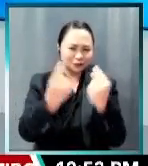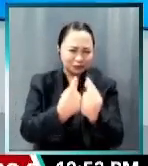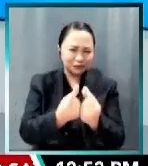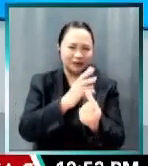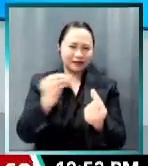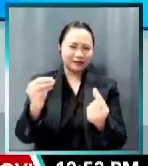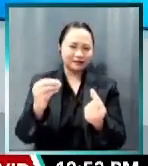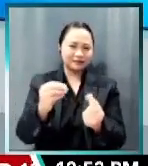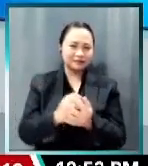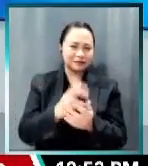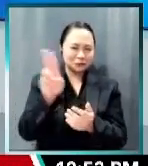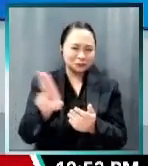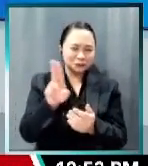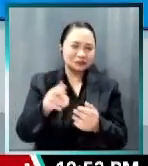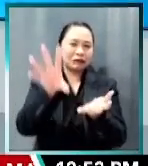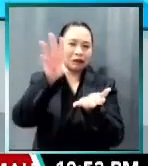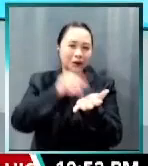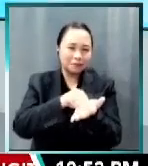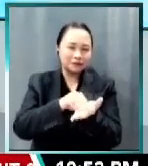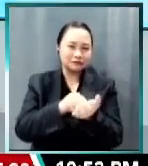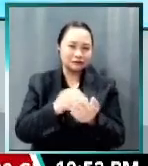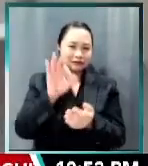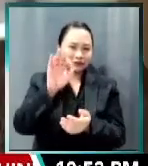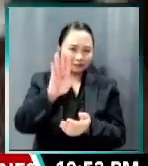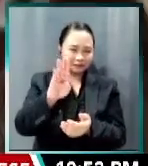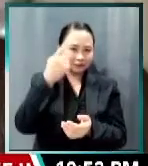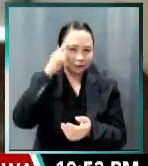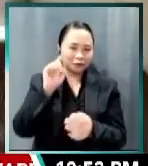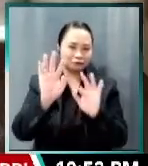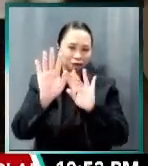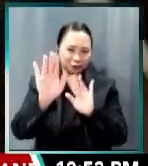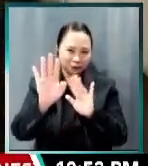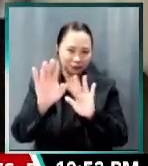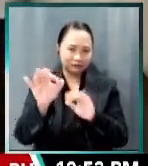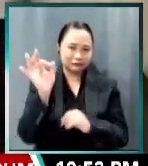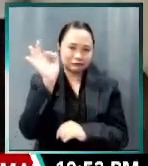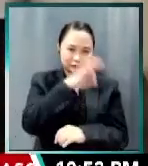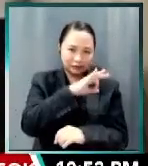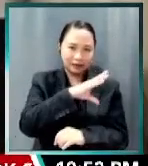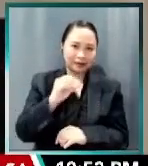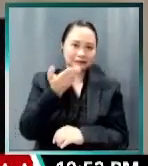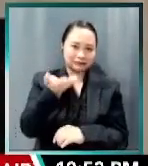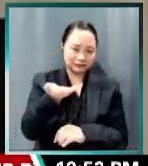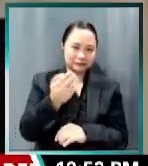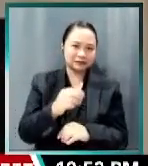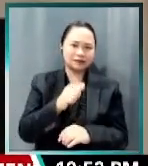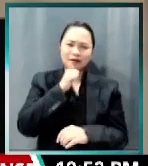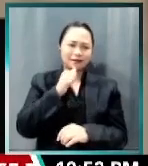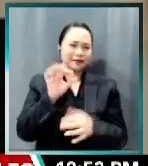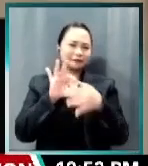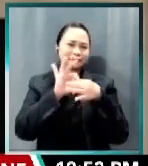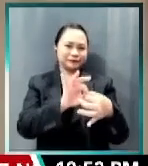kanyang pangalan para makapangloko at magkapera. Sabi ni Sandro, wala siyang kaugnayan sa isang Sandro Marcos unofficial